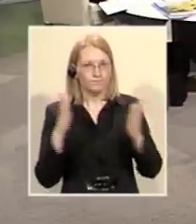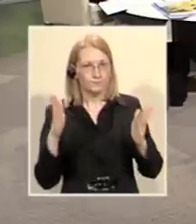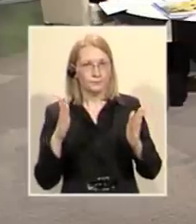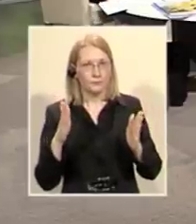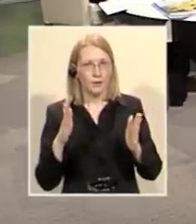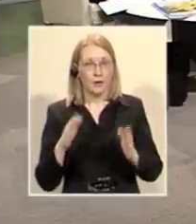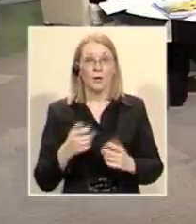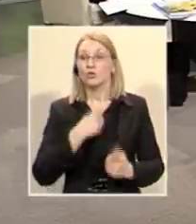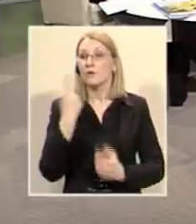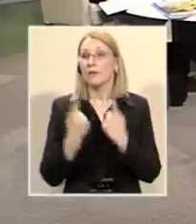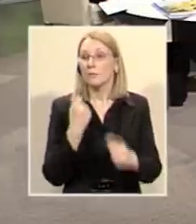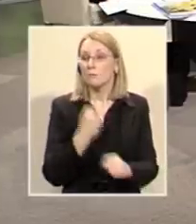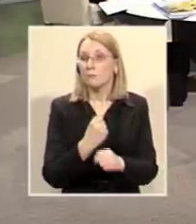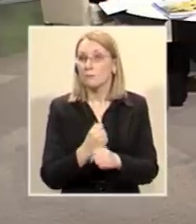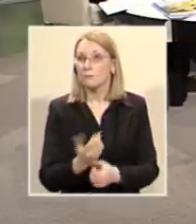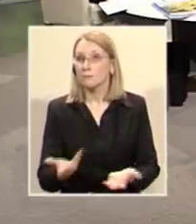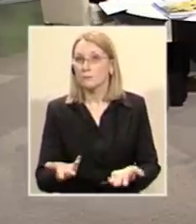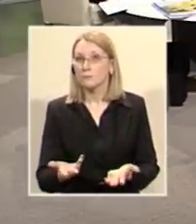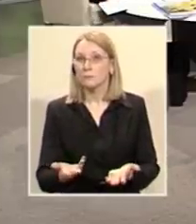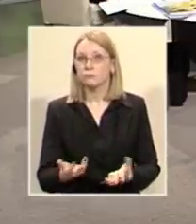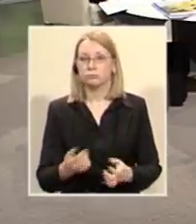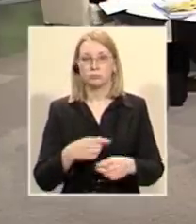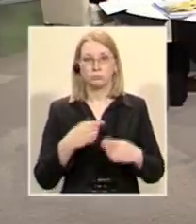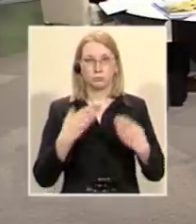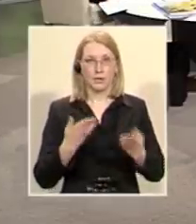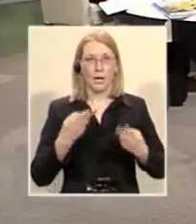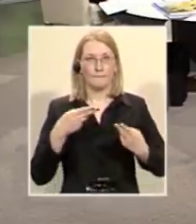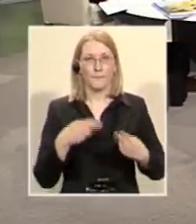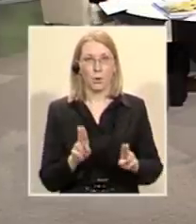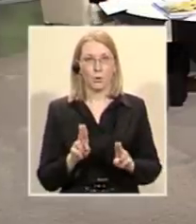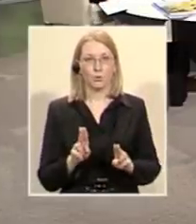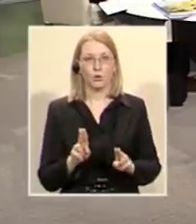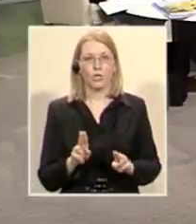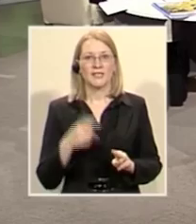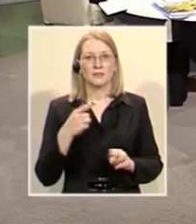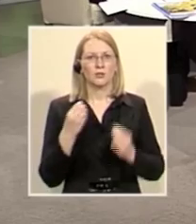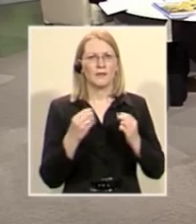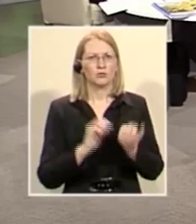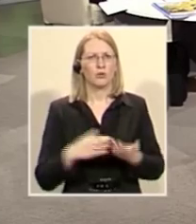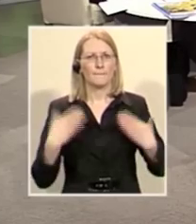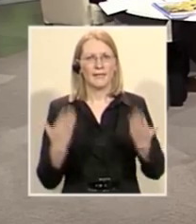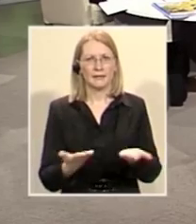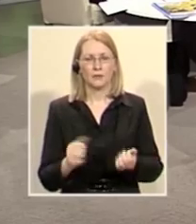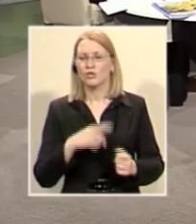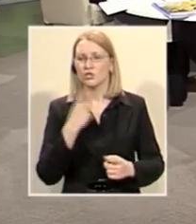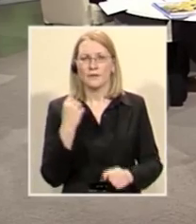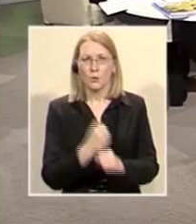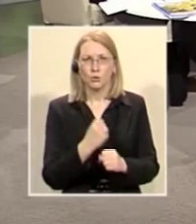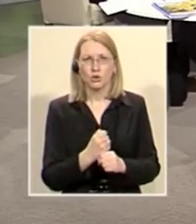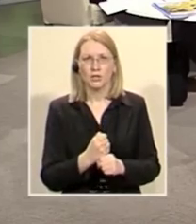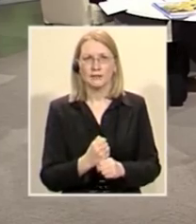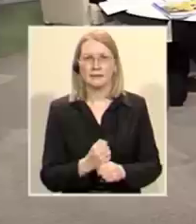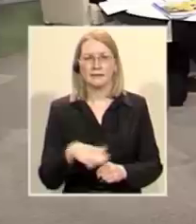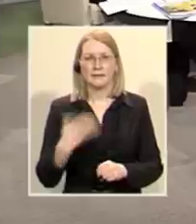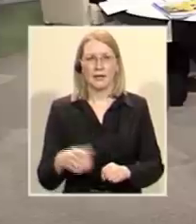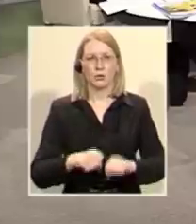ćete učiniti? Evo, čuli ste ovo, dakle, može, oni daju mogućnost da se, da se to nešto predloži. Što ćete učiniti sad, nakon što